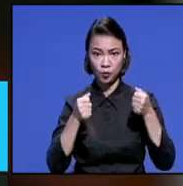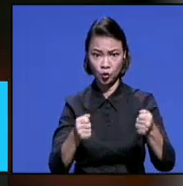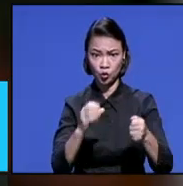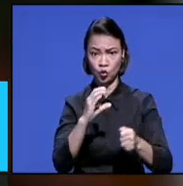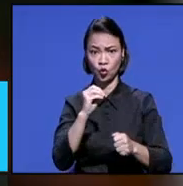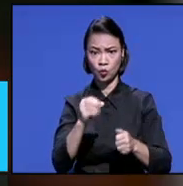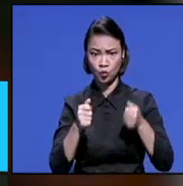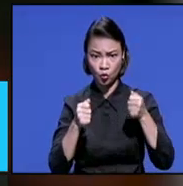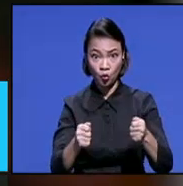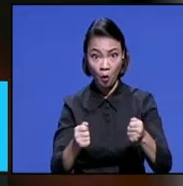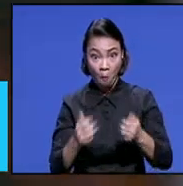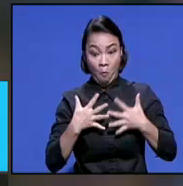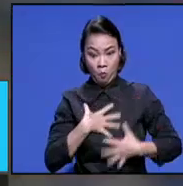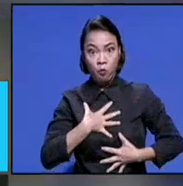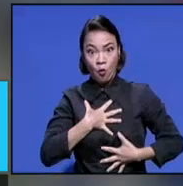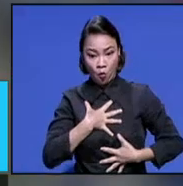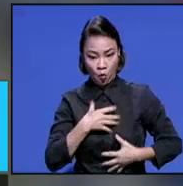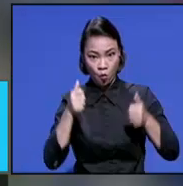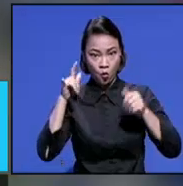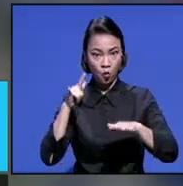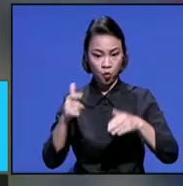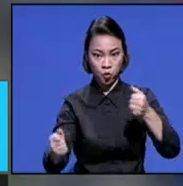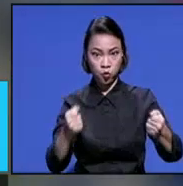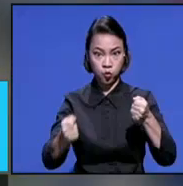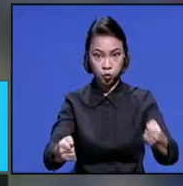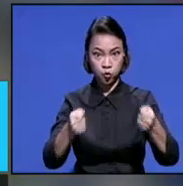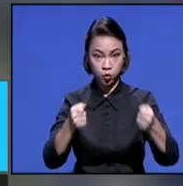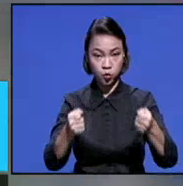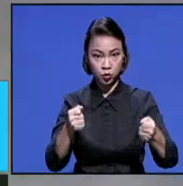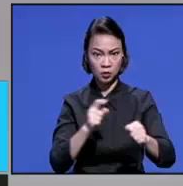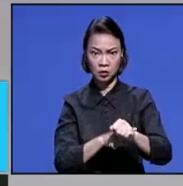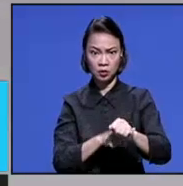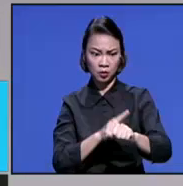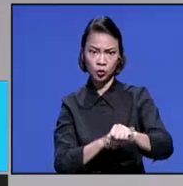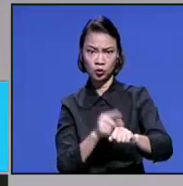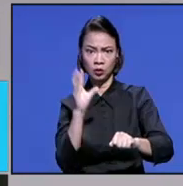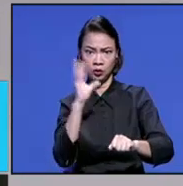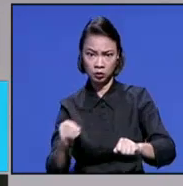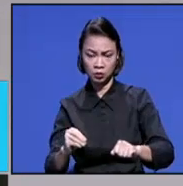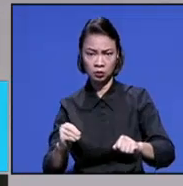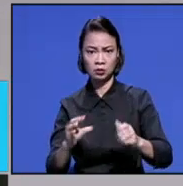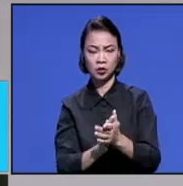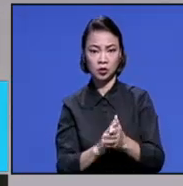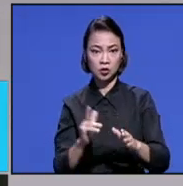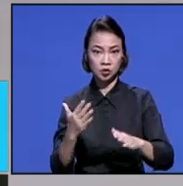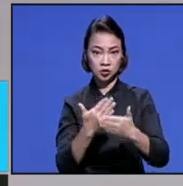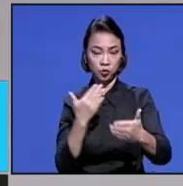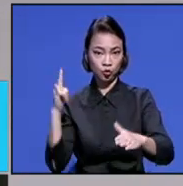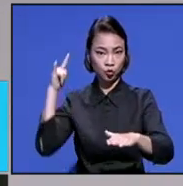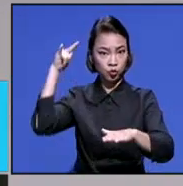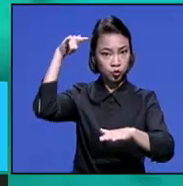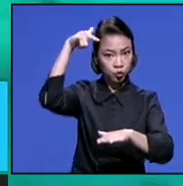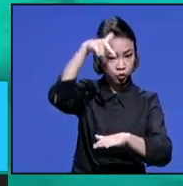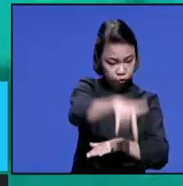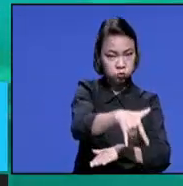saat mengecek buku panduan di tengah upaya mengendalikan pesawat. Namun mereka kehabisan waktu sebelum pesawat Boeing 737 MAX 8 jatuh